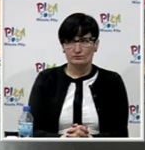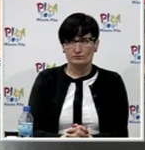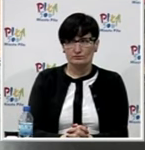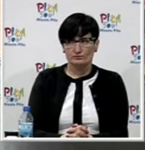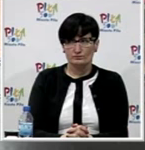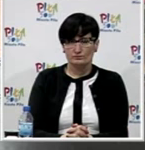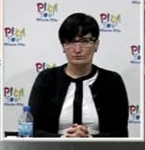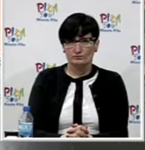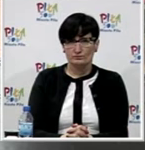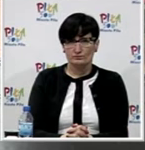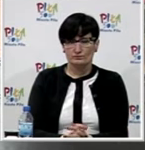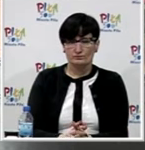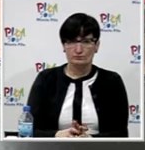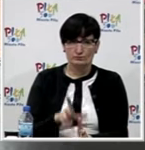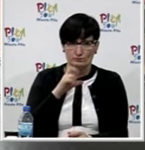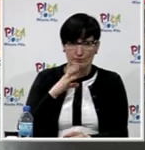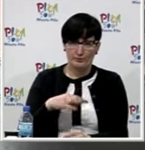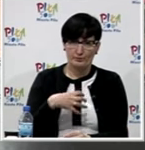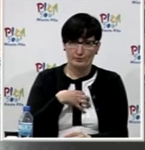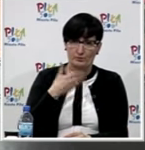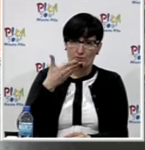Pan dyrektor Jerzy Mac.